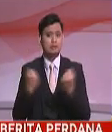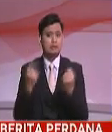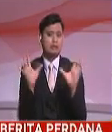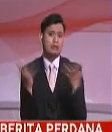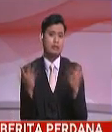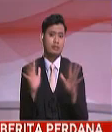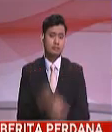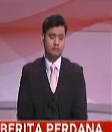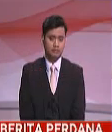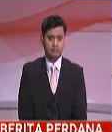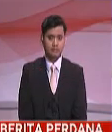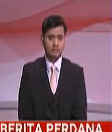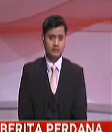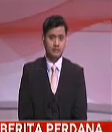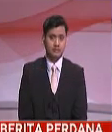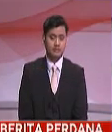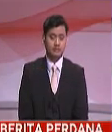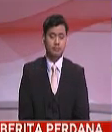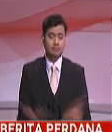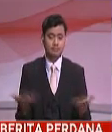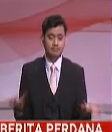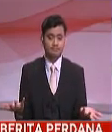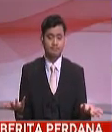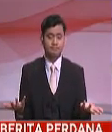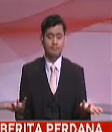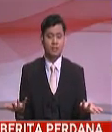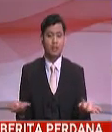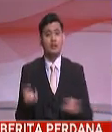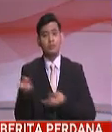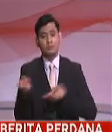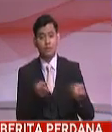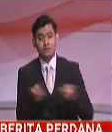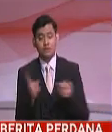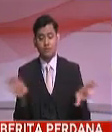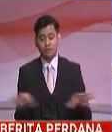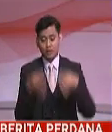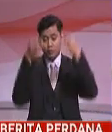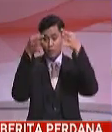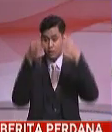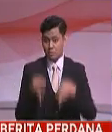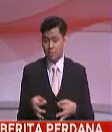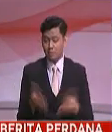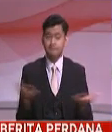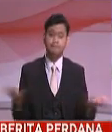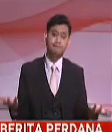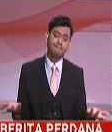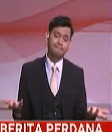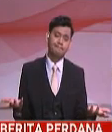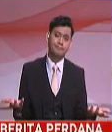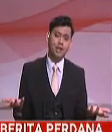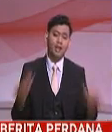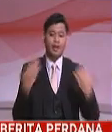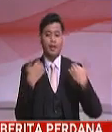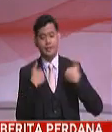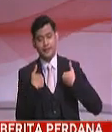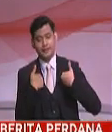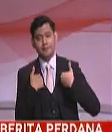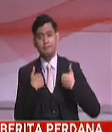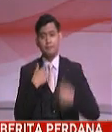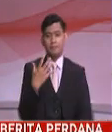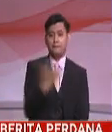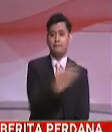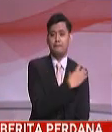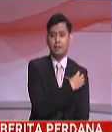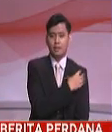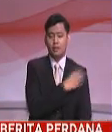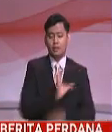publik tak ada masa itu. Jadi pihak pengurusan mengambil keputusan yang mana beberapa pegawai terpaksa pergi